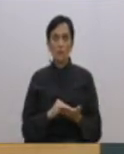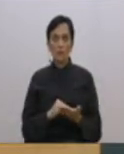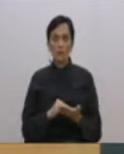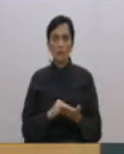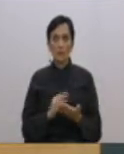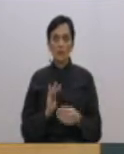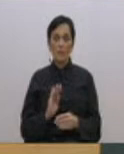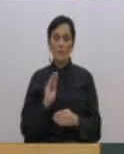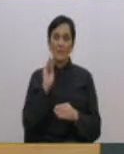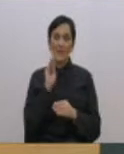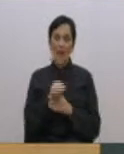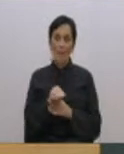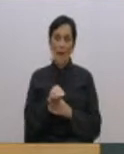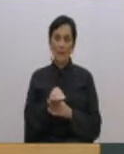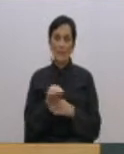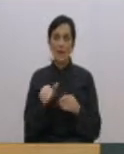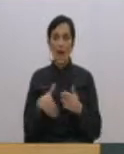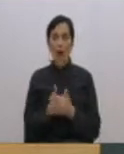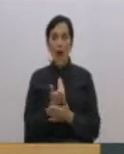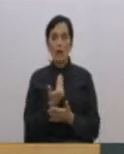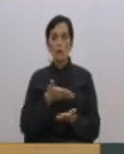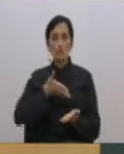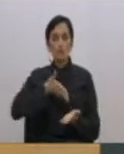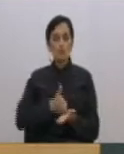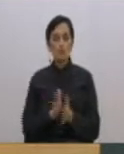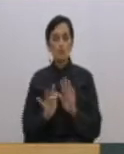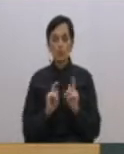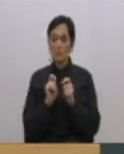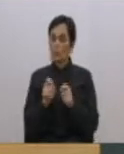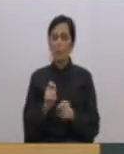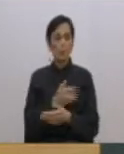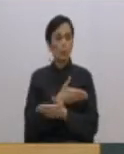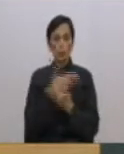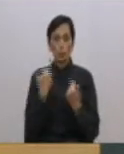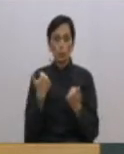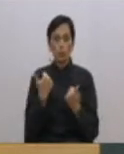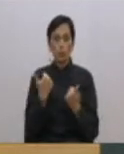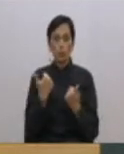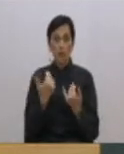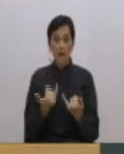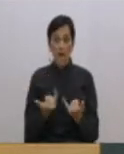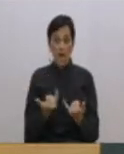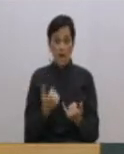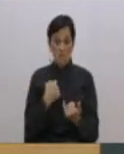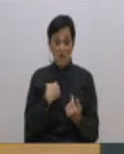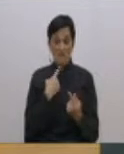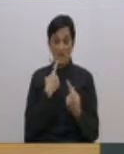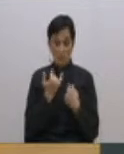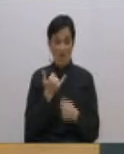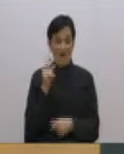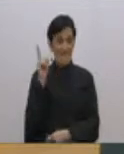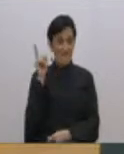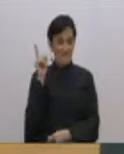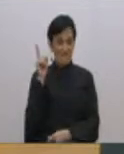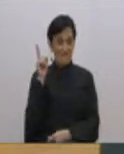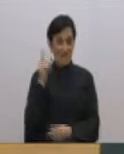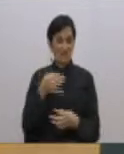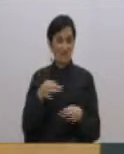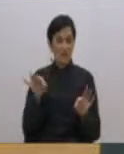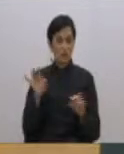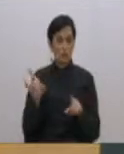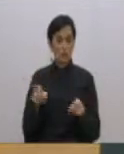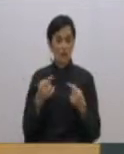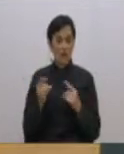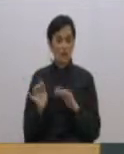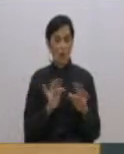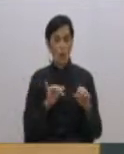da, bate vit, ara vitali, aha, le funcții, mini ceva, arhdeba. Aia, aha, rode să-ți smeu sau grup, aha, ți-i sini, tau și plata porții eleven.